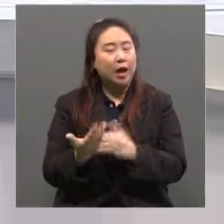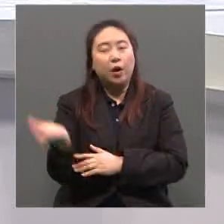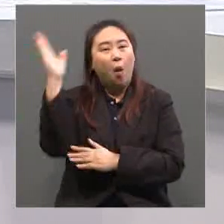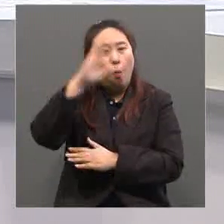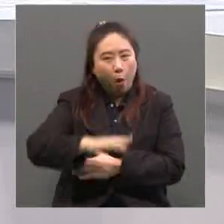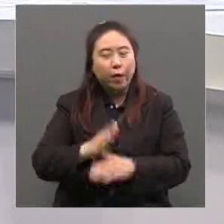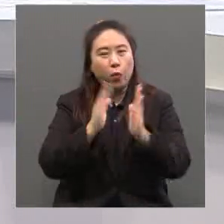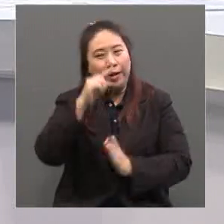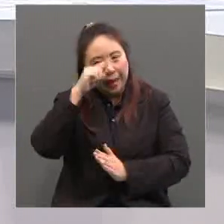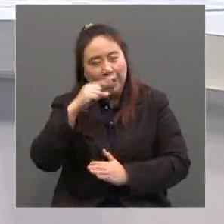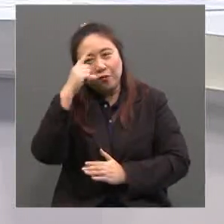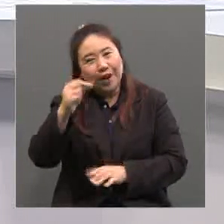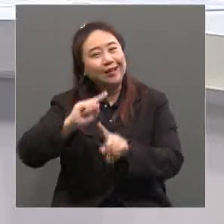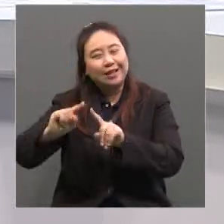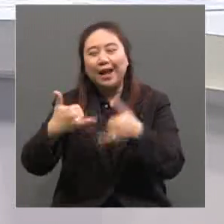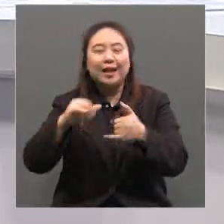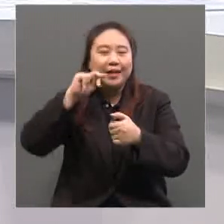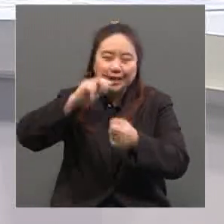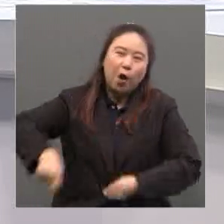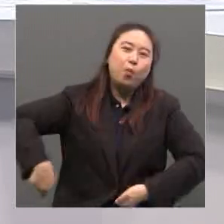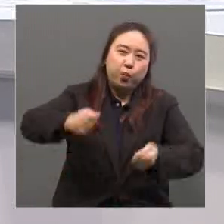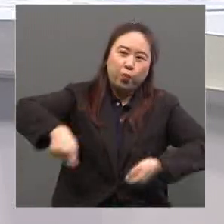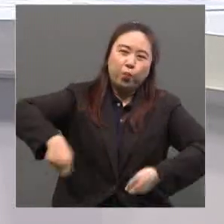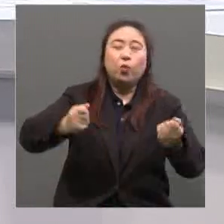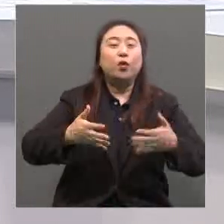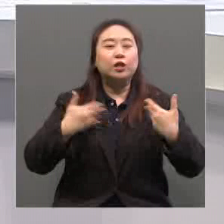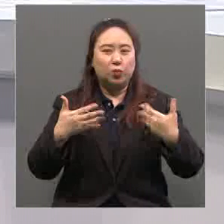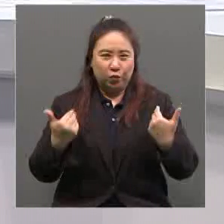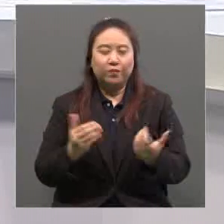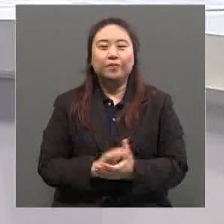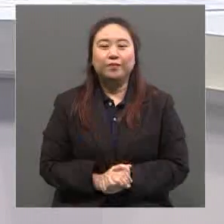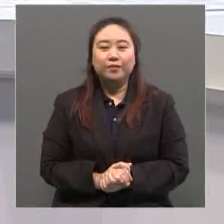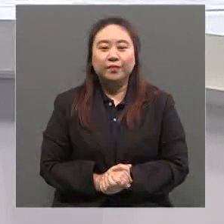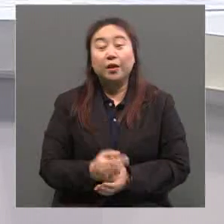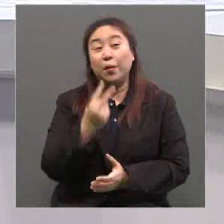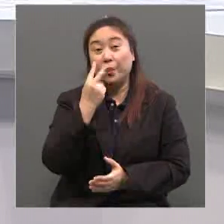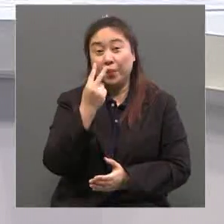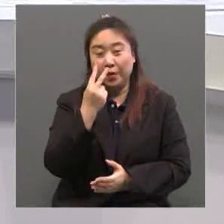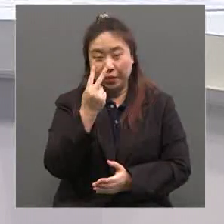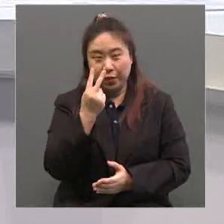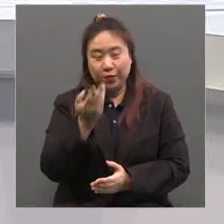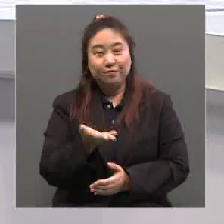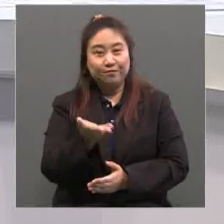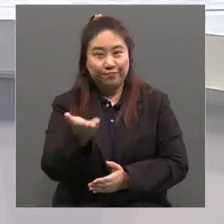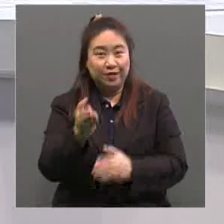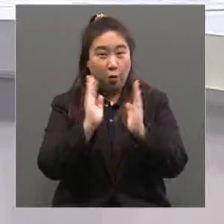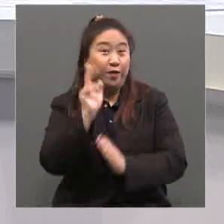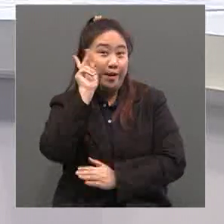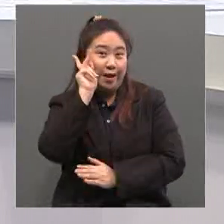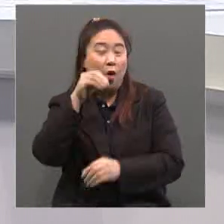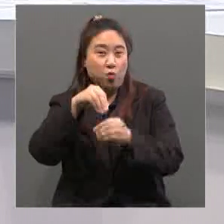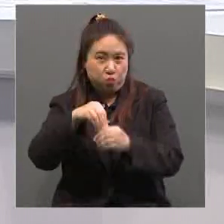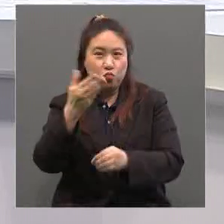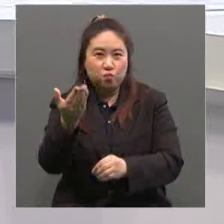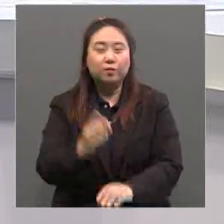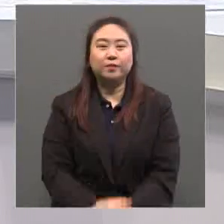ทั้งคนไทยชาวต่างชาติออกมาเล่นสาดน้ำกันอย่างสนุกสนานชุ่มฉ่ำไปตามๆกันเลยเราไปติดตามกับผู้สื่อข่าวของเรานะครับคุณพรทิว